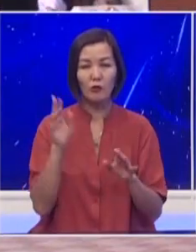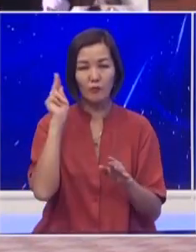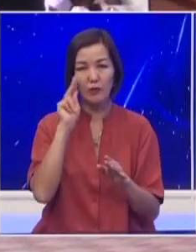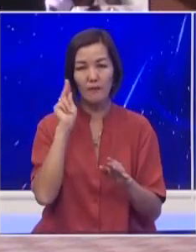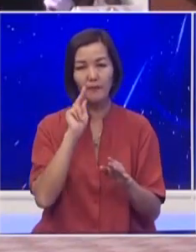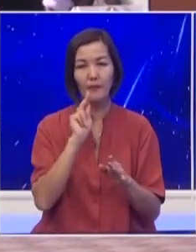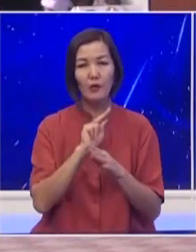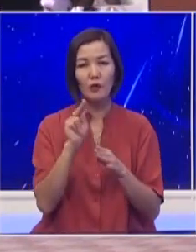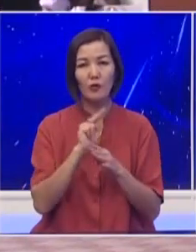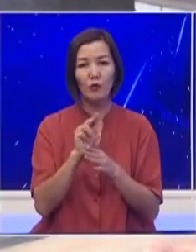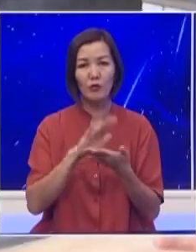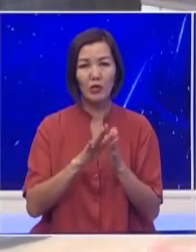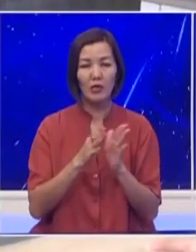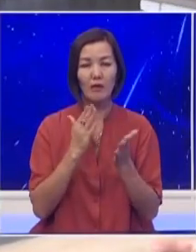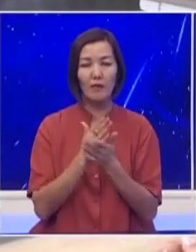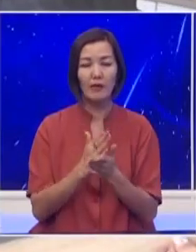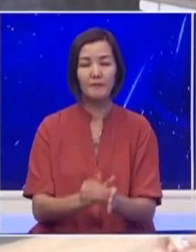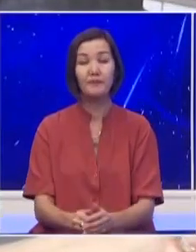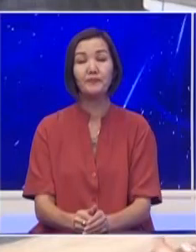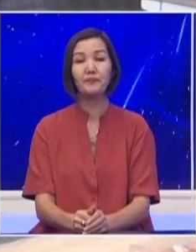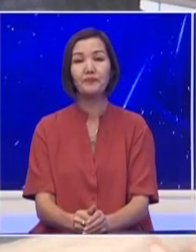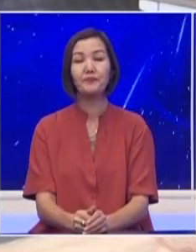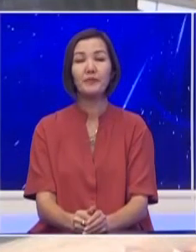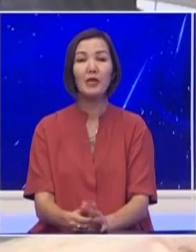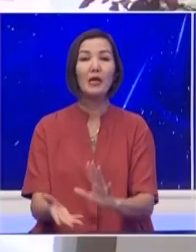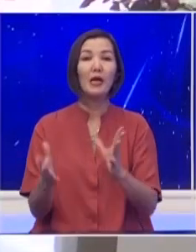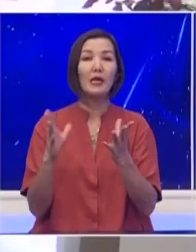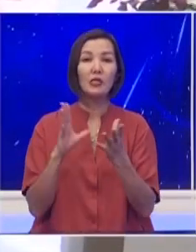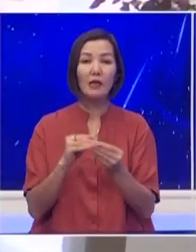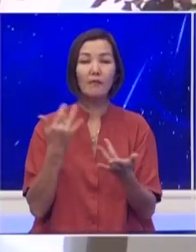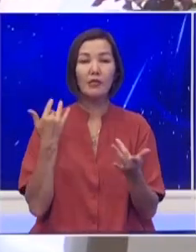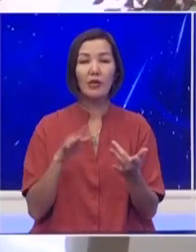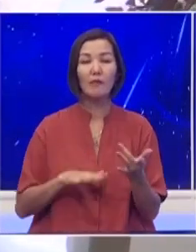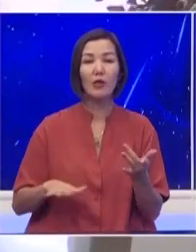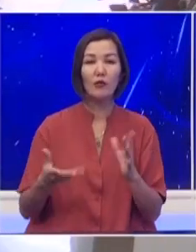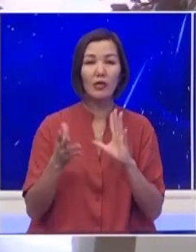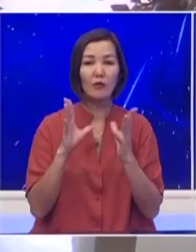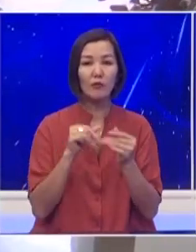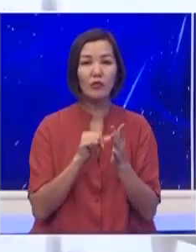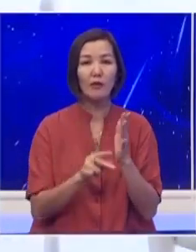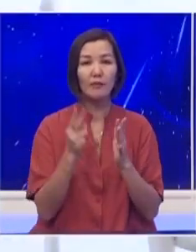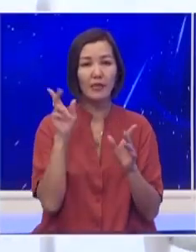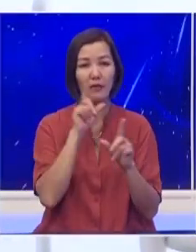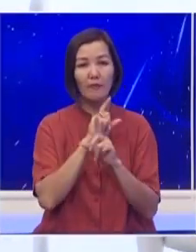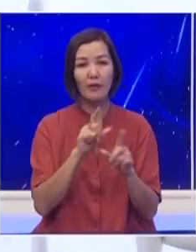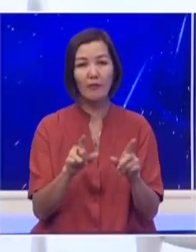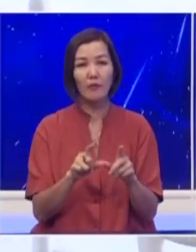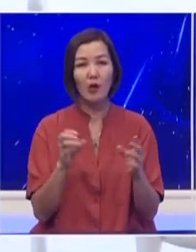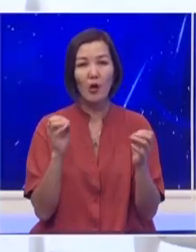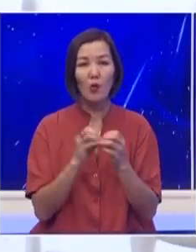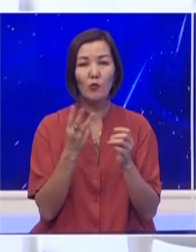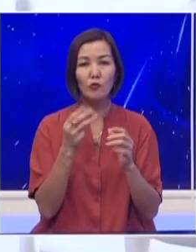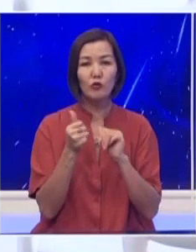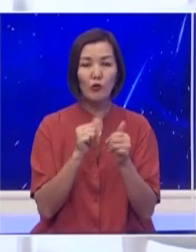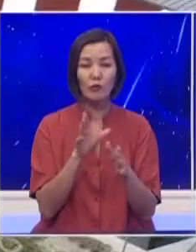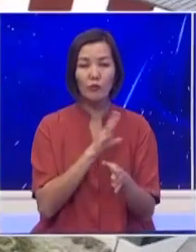үшін жағдайлар жасалған. Тағы бір айта кетерлігі, жалпы Жамбыл ауданы бойынша 62 білім шаңырағы болса, оның 10-ы 3